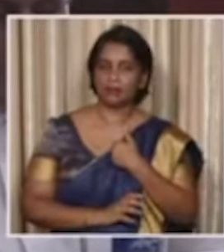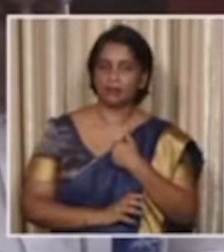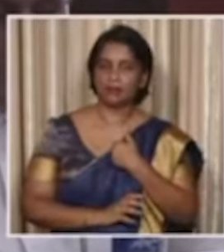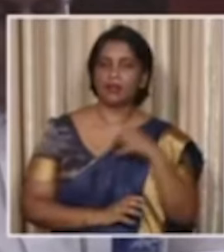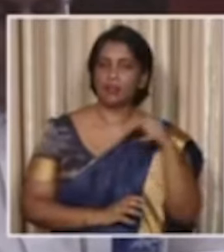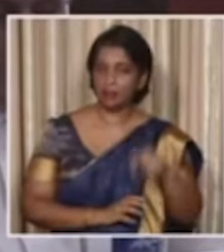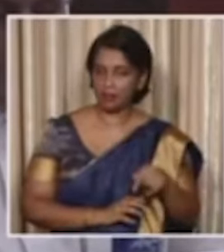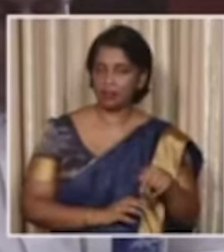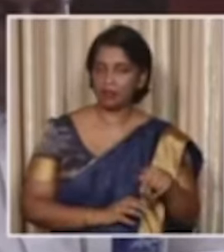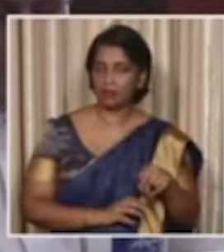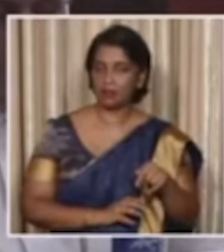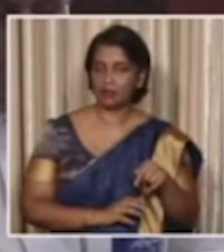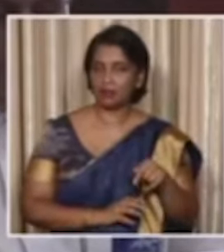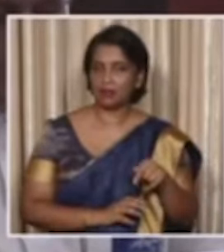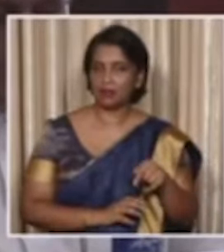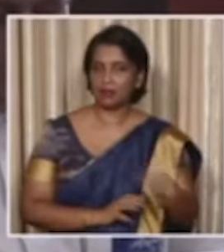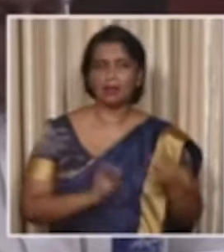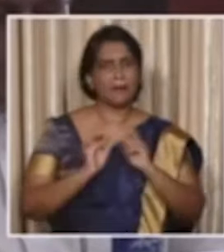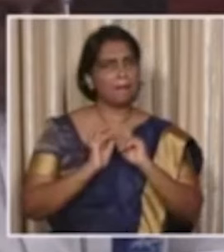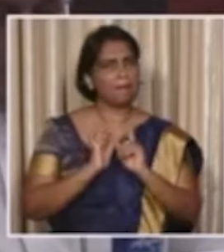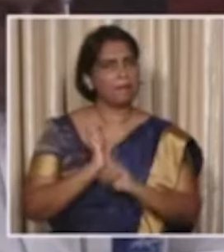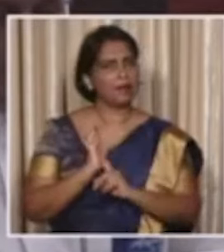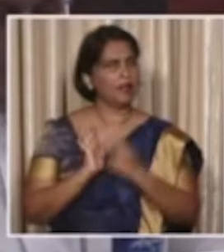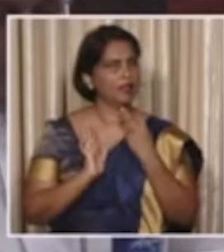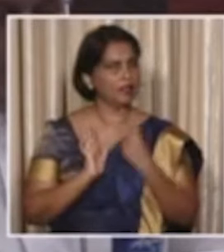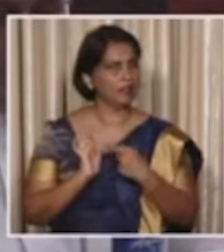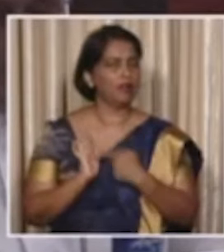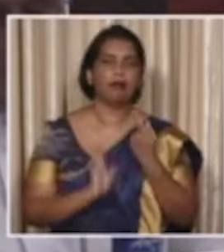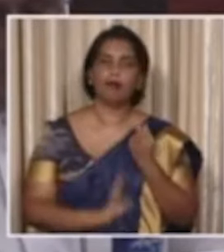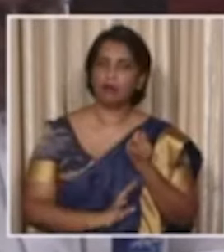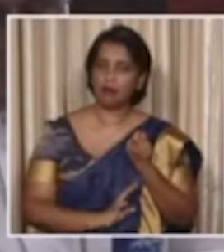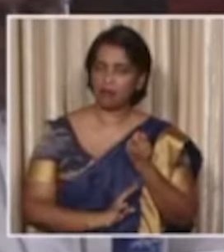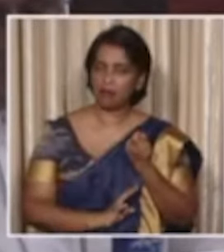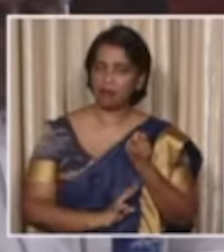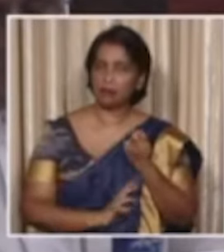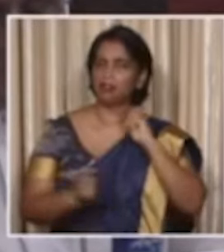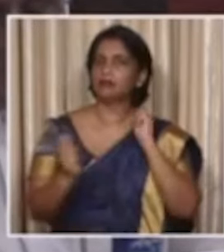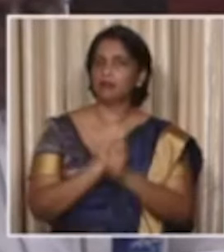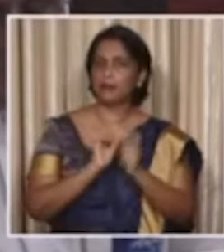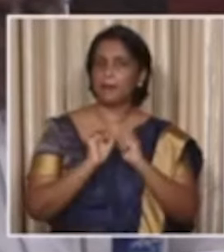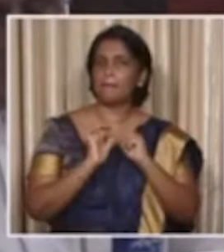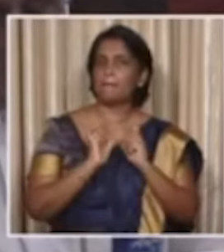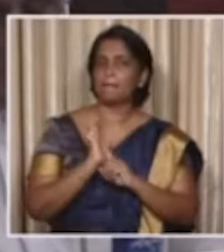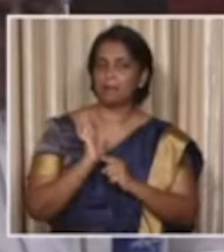දැන් බලන්න මේ 52 ආර්ථික පරිවර්තන